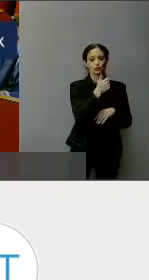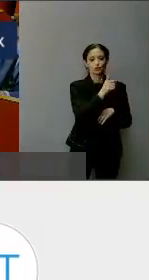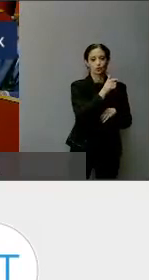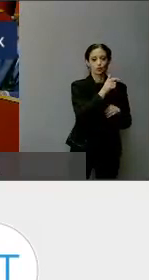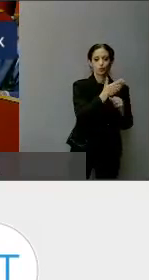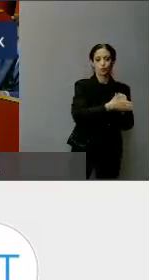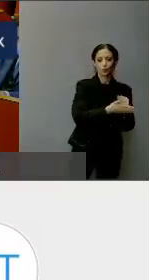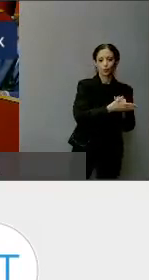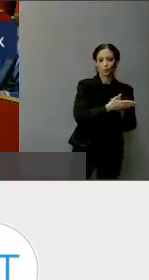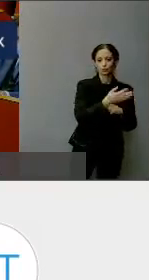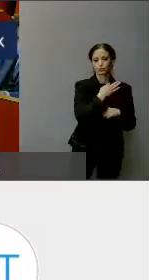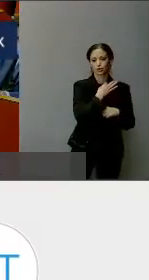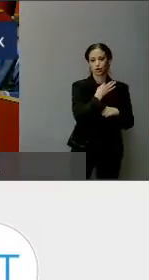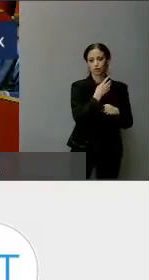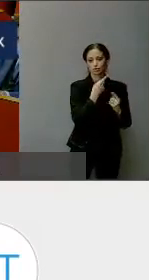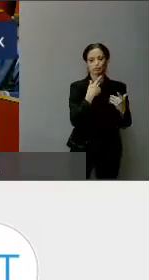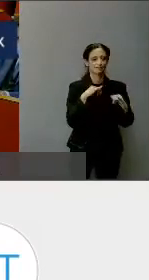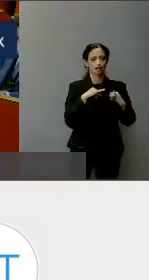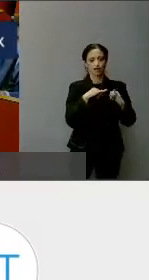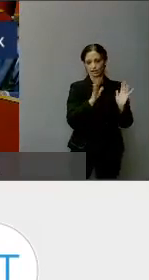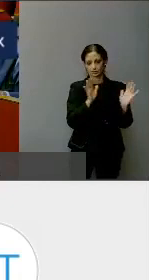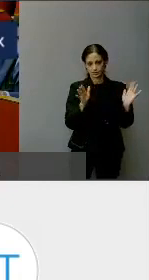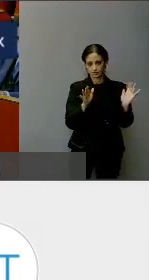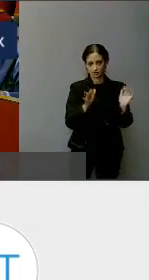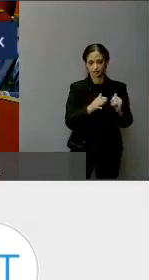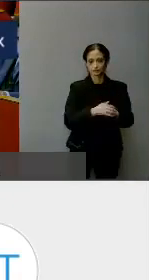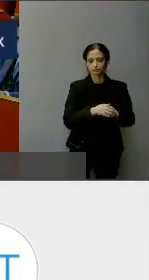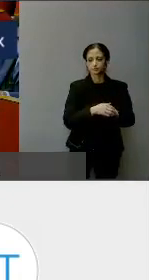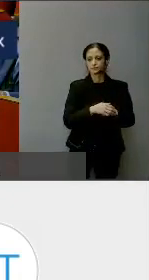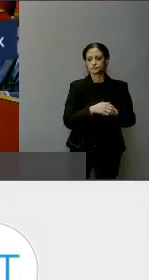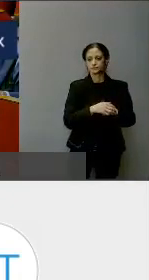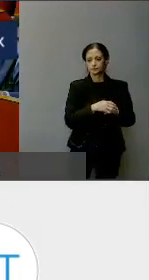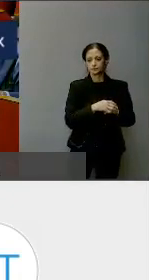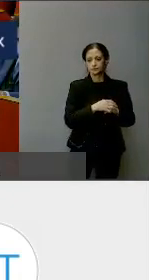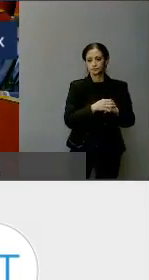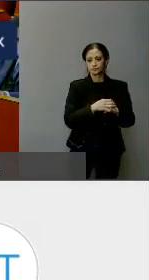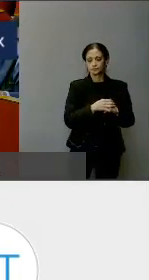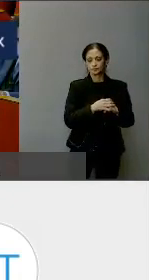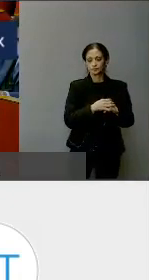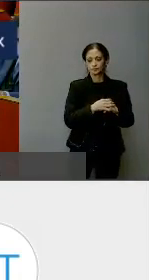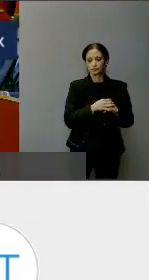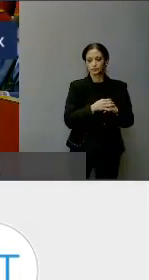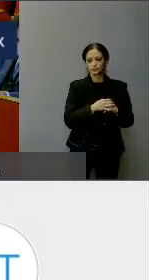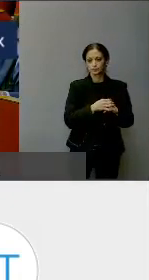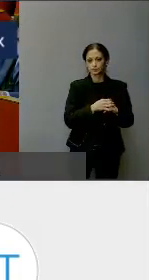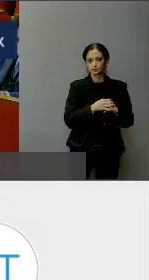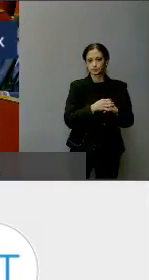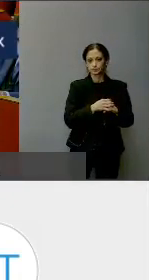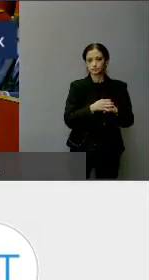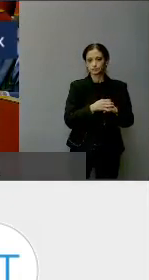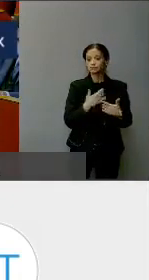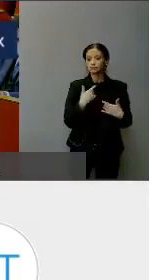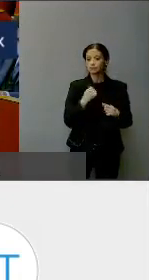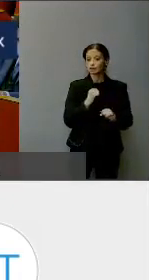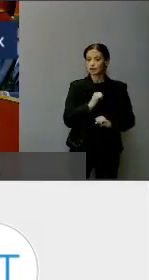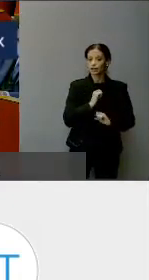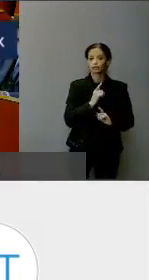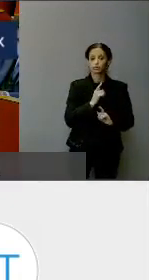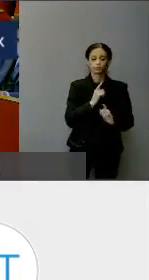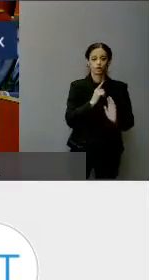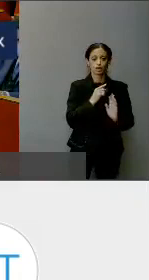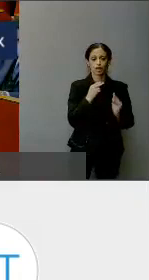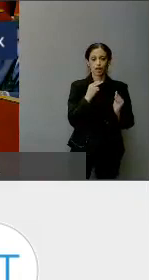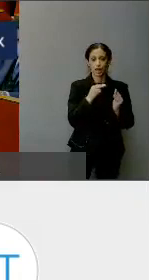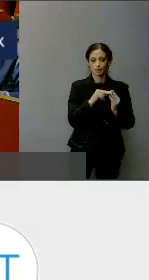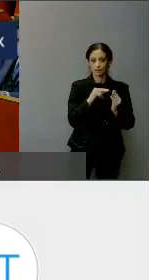per il piacere di farlo ora io credo che questi siano